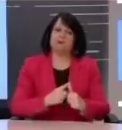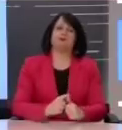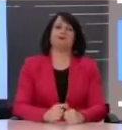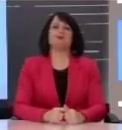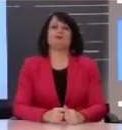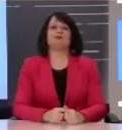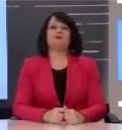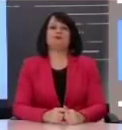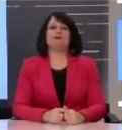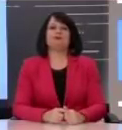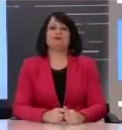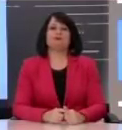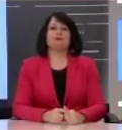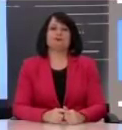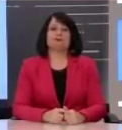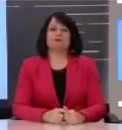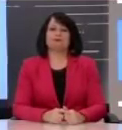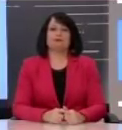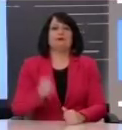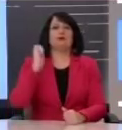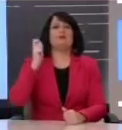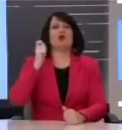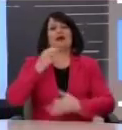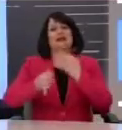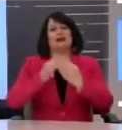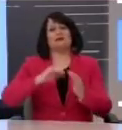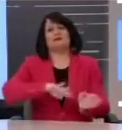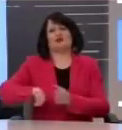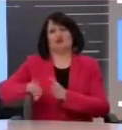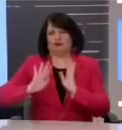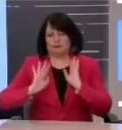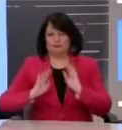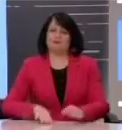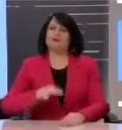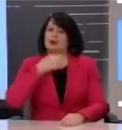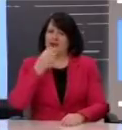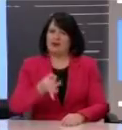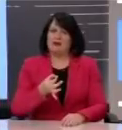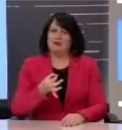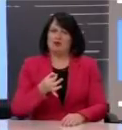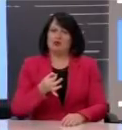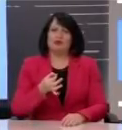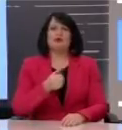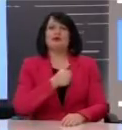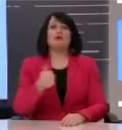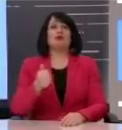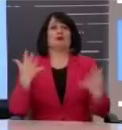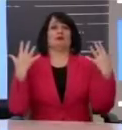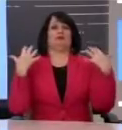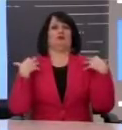Και θα αφήσω σε αυτό το κομμάτι εκτός τα πολιτικά επιχειρήματα. Θα αναφερθώ μονάχα σε αυτά που προέρχονται από τους